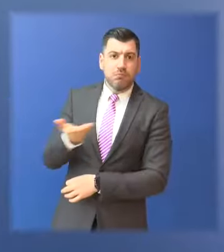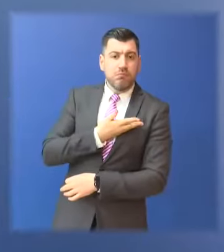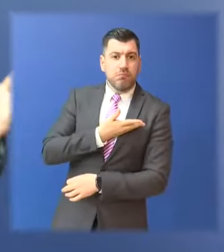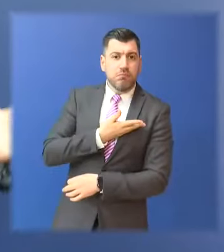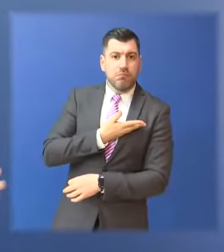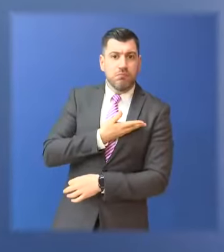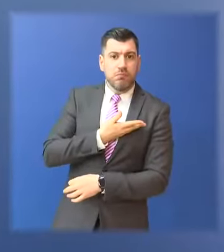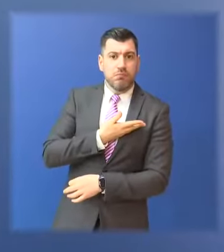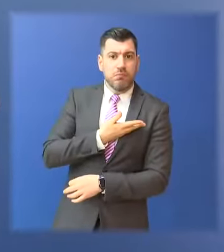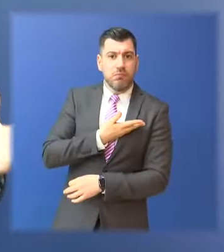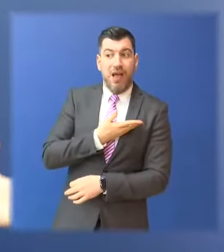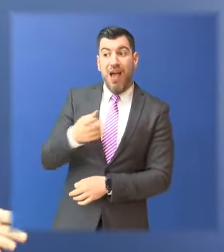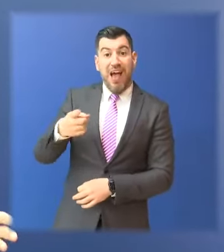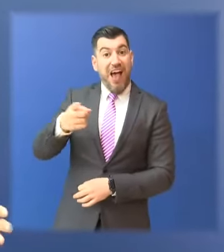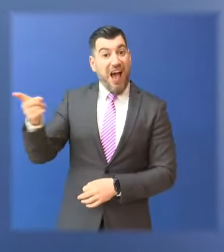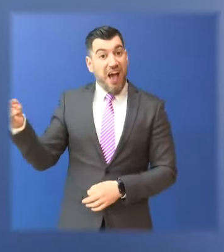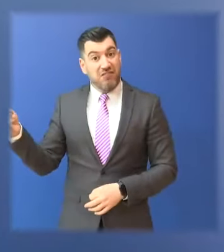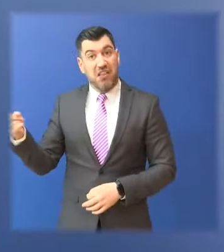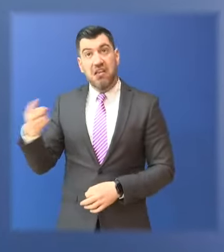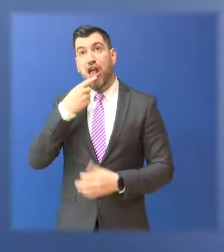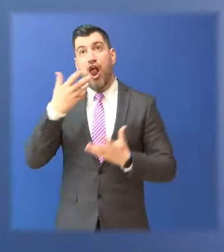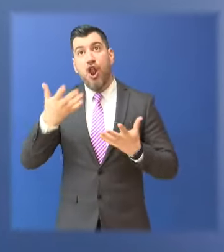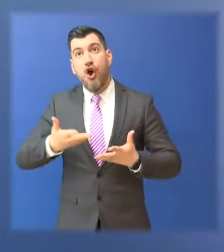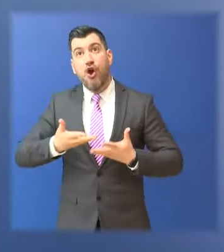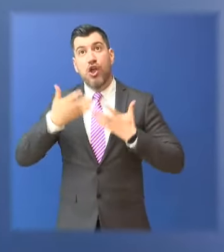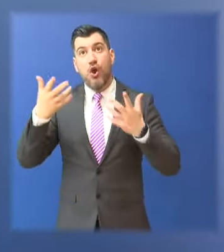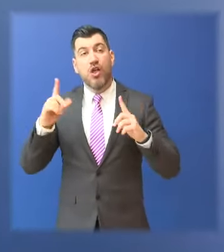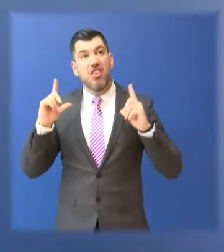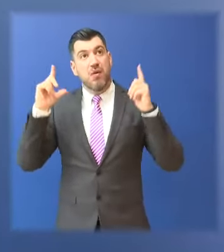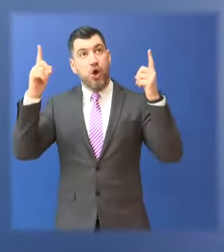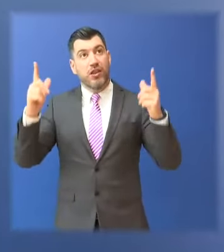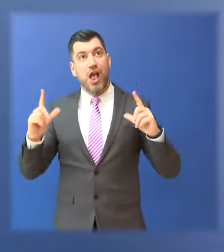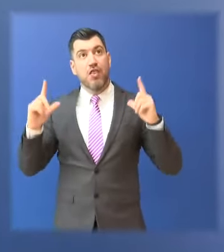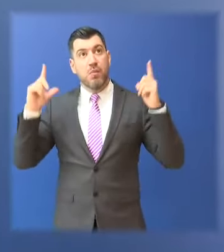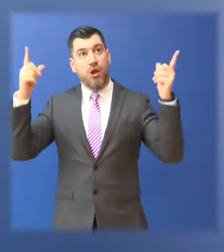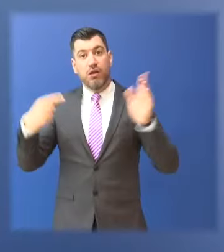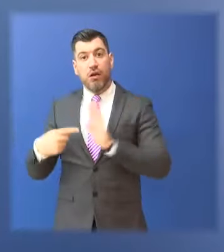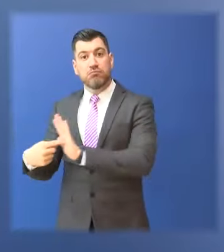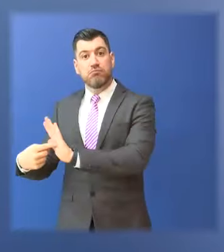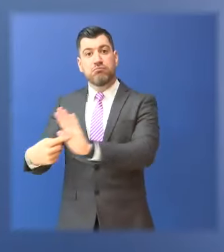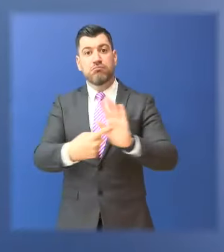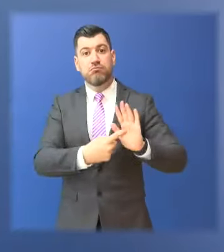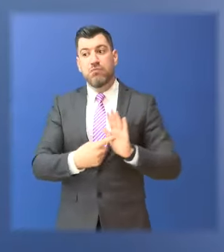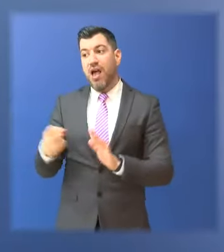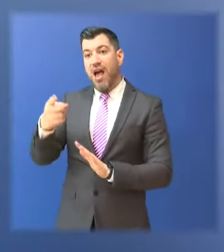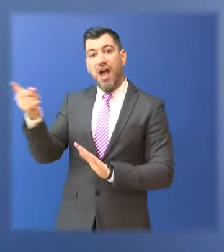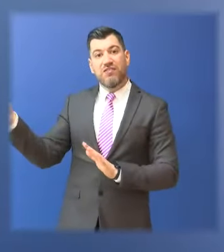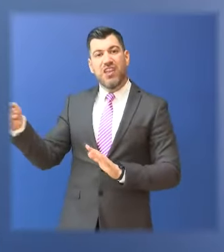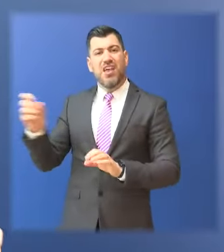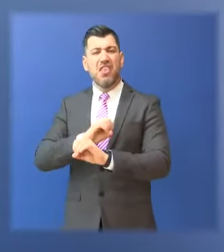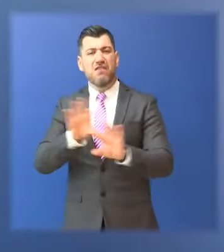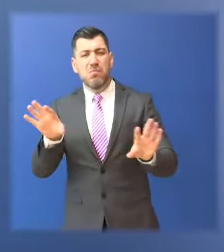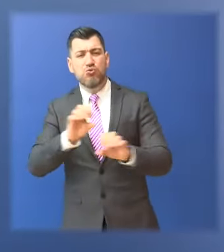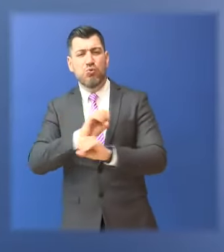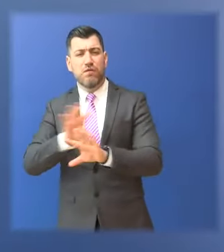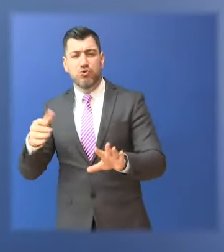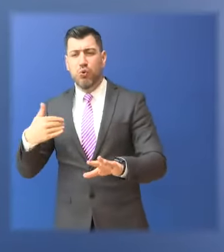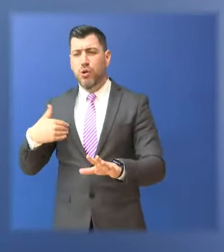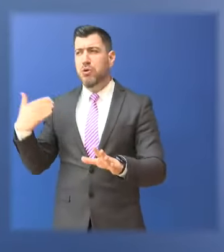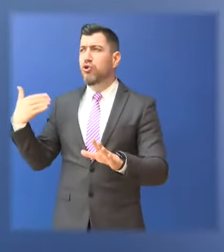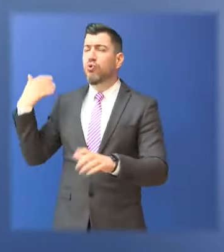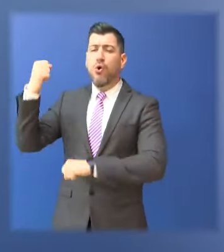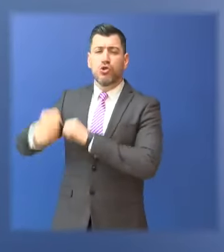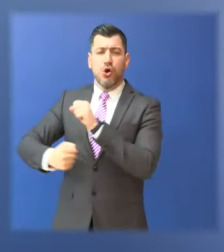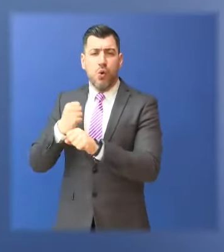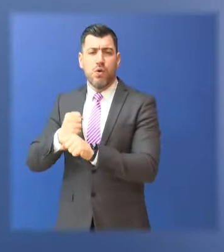τιτλοφορούνται διαχρονικά ως η μεγάλη δημοκρατική παράταξη, αυτοί οι οποίοι διαφημίζουν σημαντικές παρεμβάσεις που έκαναν προηγούμενες δεκαετίες,